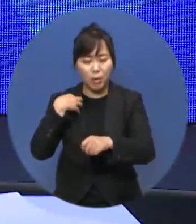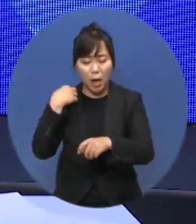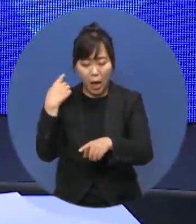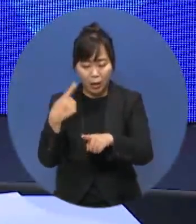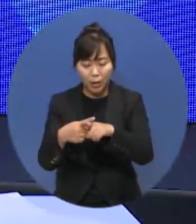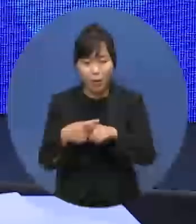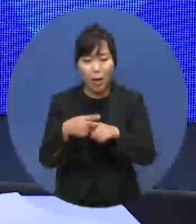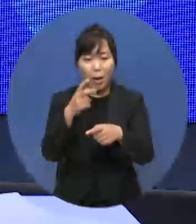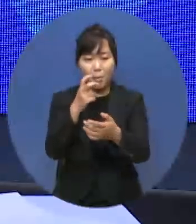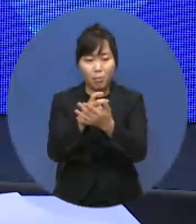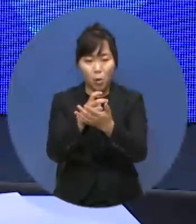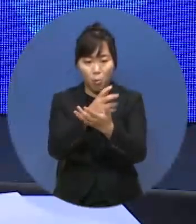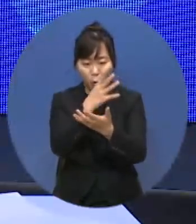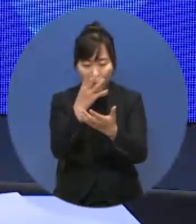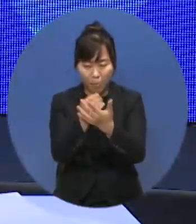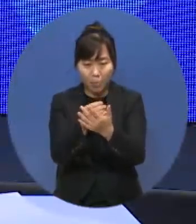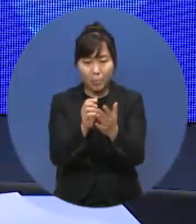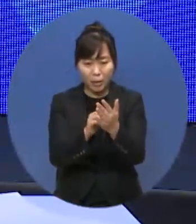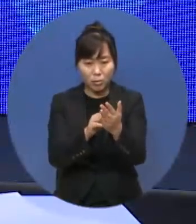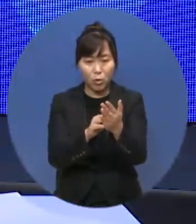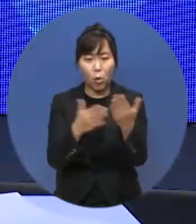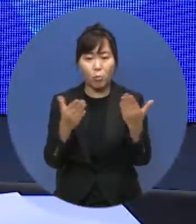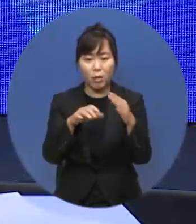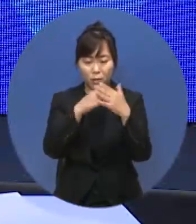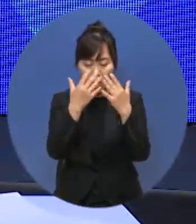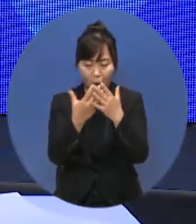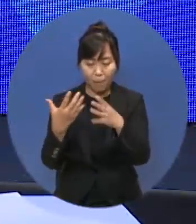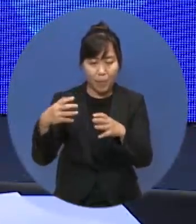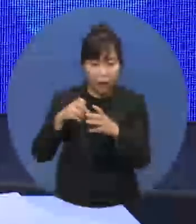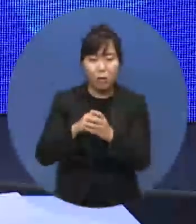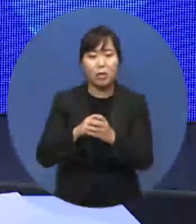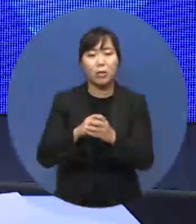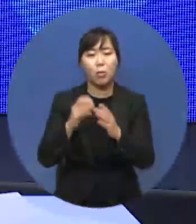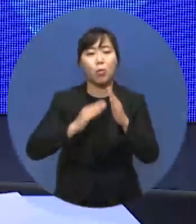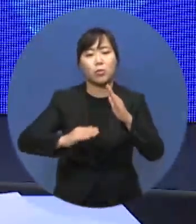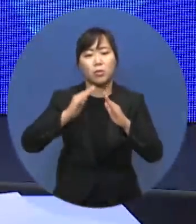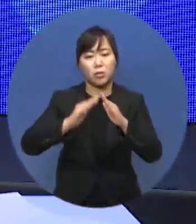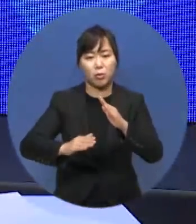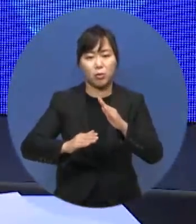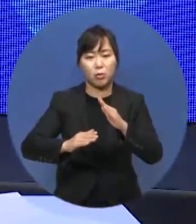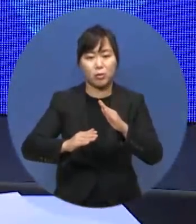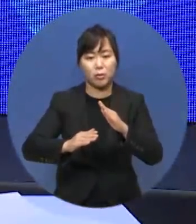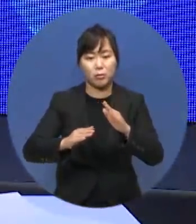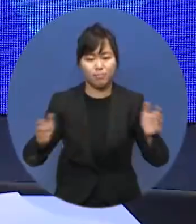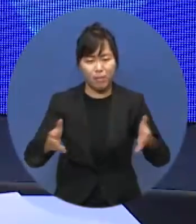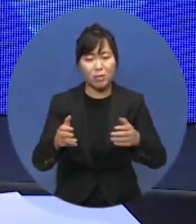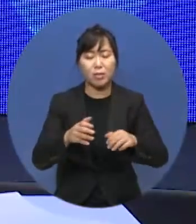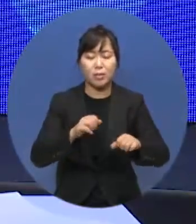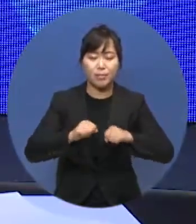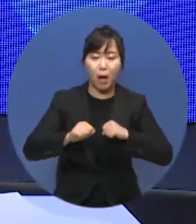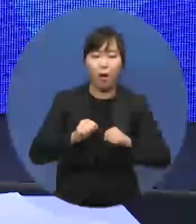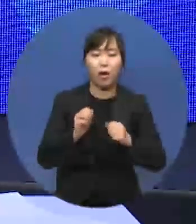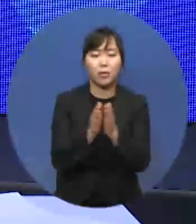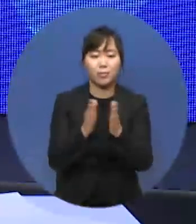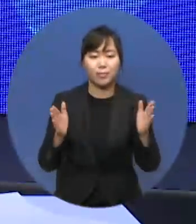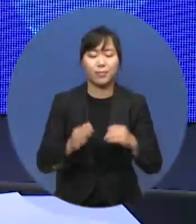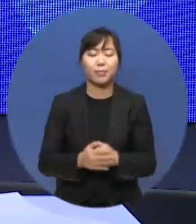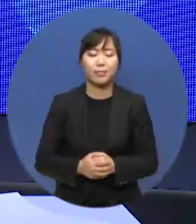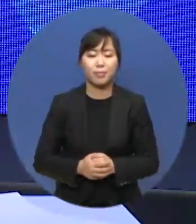하시다가 이제 법제화되면서 이게 업무가 다 들어가고 공식적으로 이제 네, 탄력을 받아서 시행을 하게